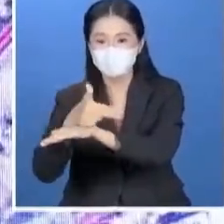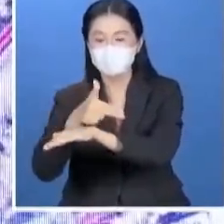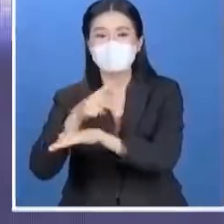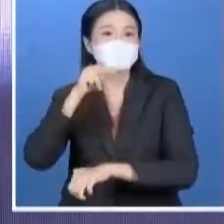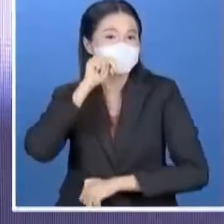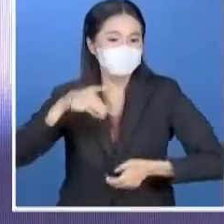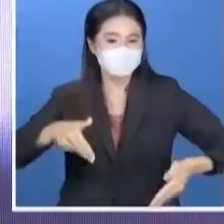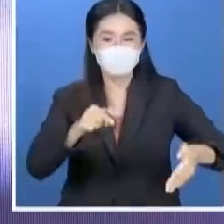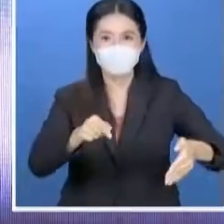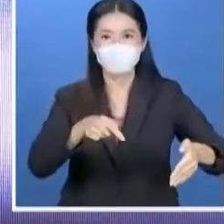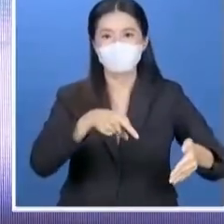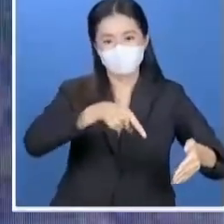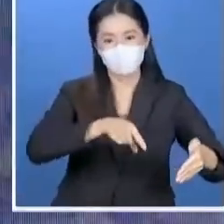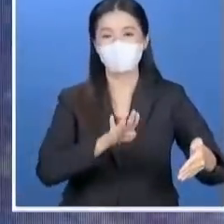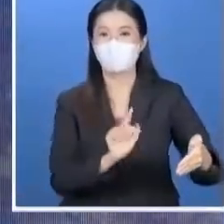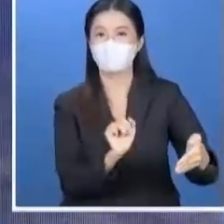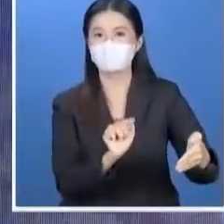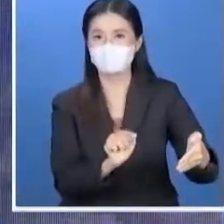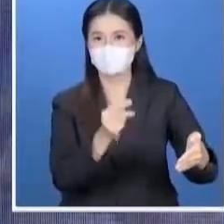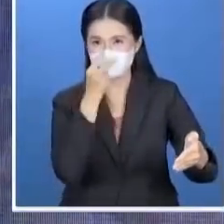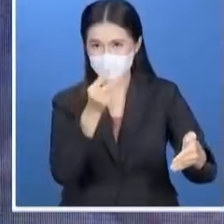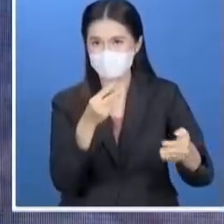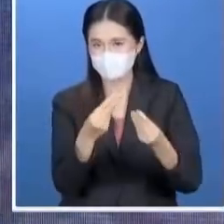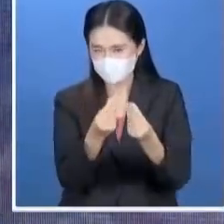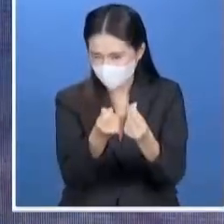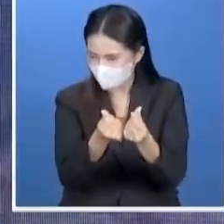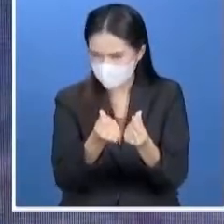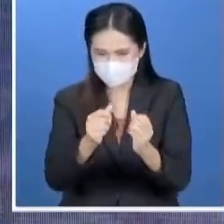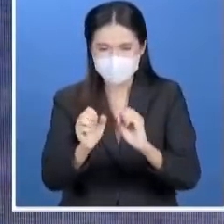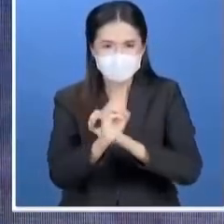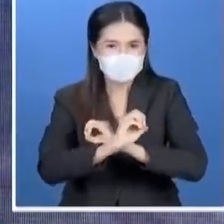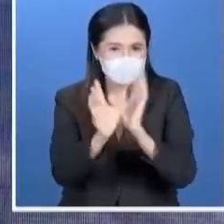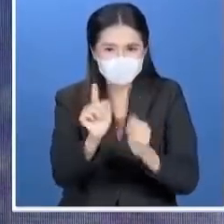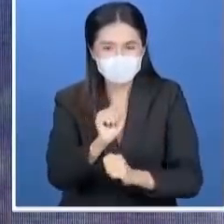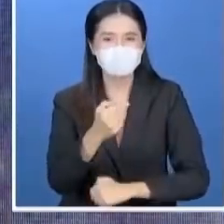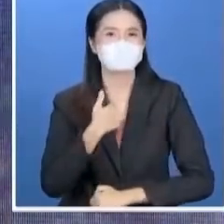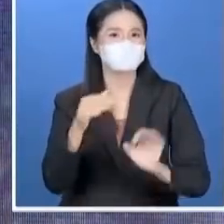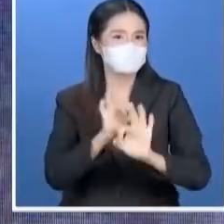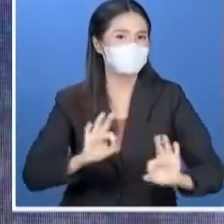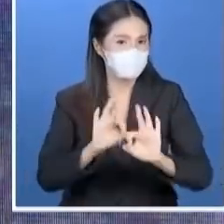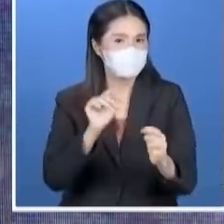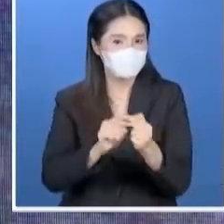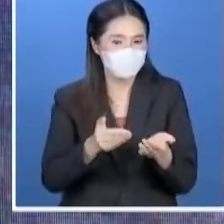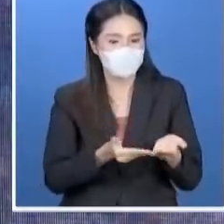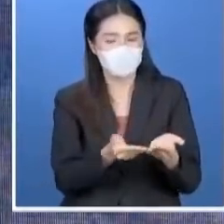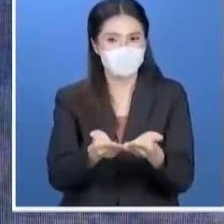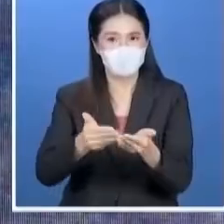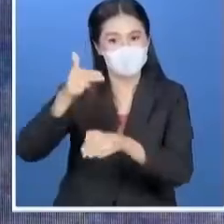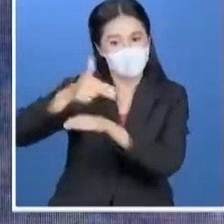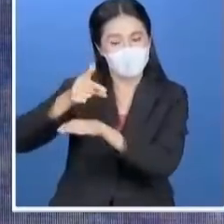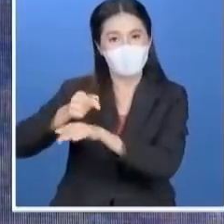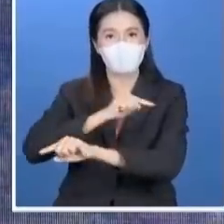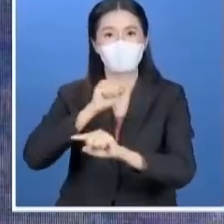ม่น้ำบริเวณท่าเรือพิบูลสงครามได้เห็นรายละเอียดที่สำคัญโดยเริ่มจากครั้งแรกที่เรือได้ผ่านเข้ามาที่กล้องจุด